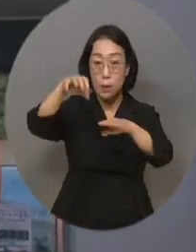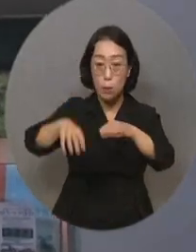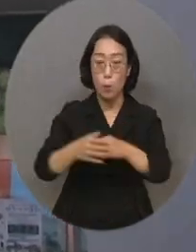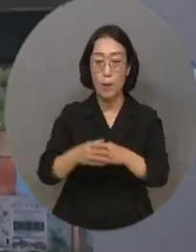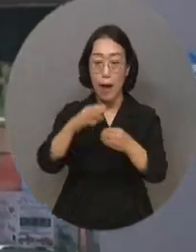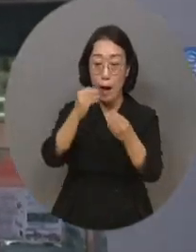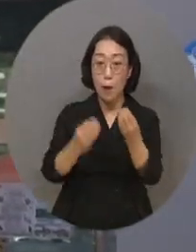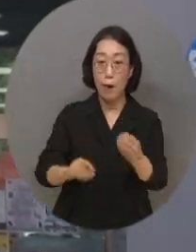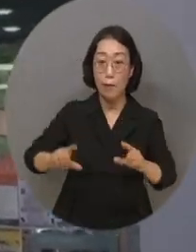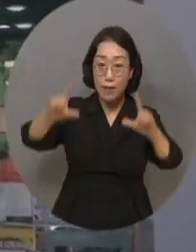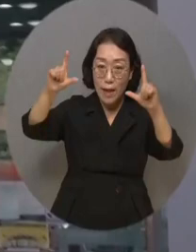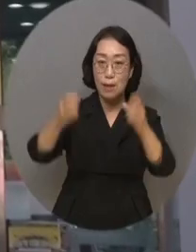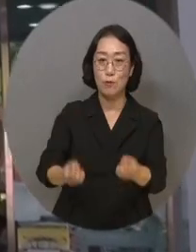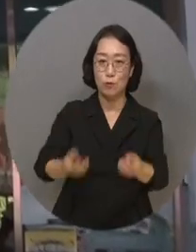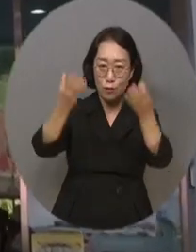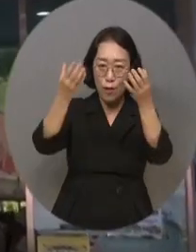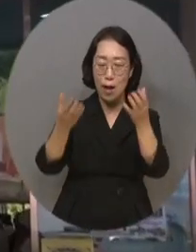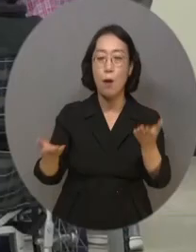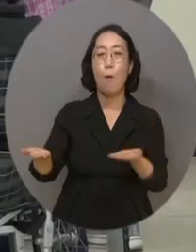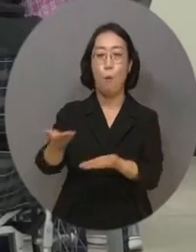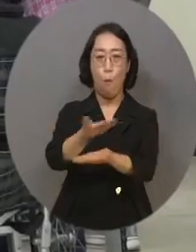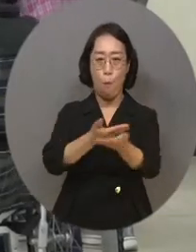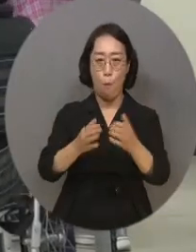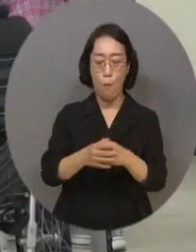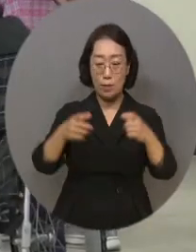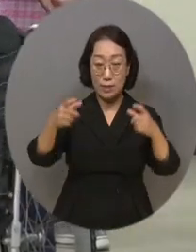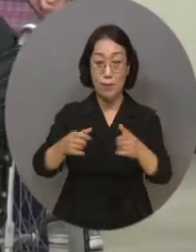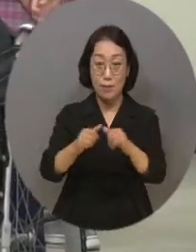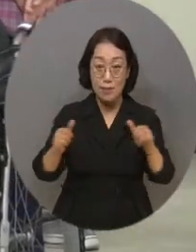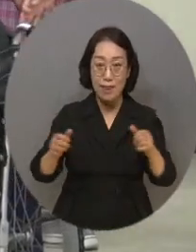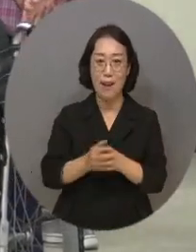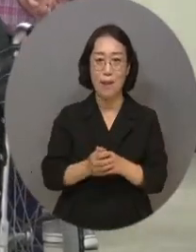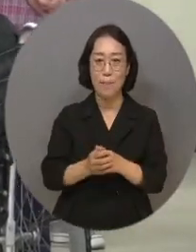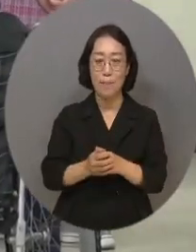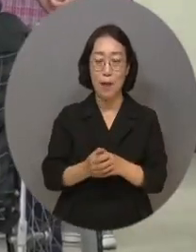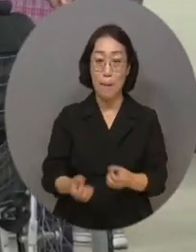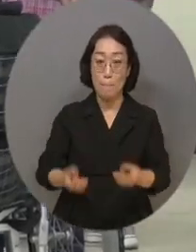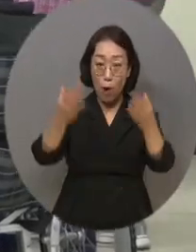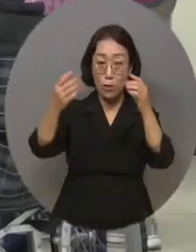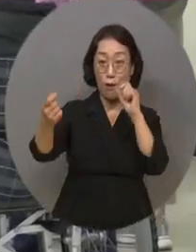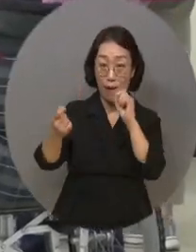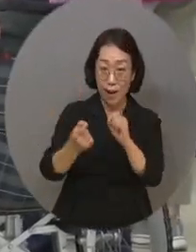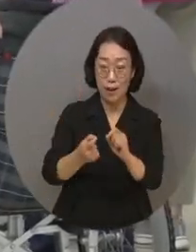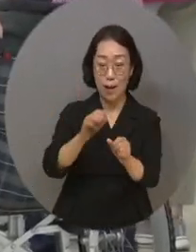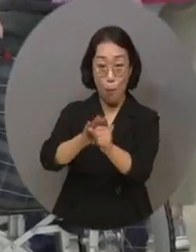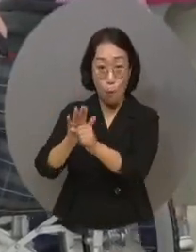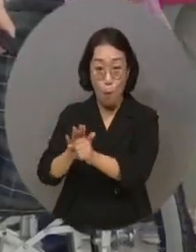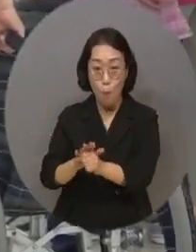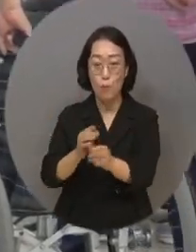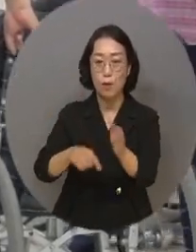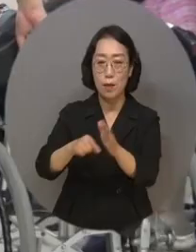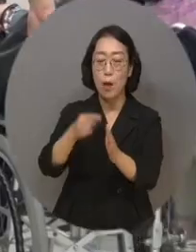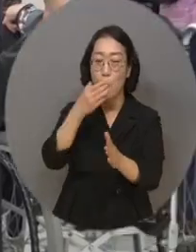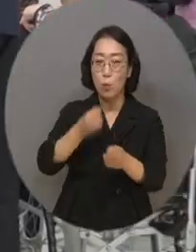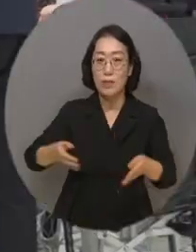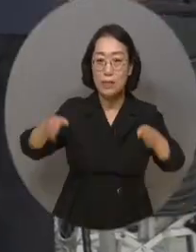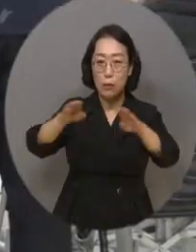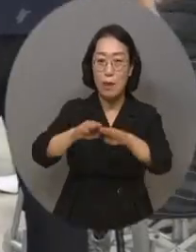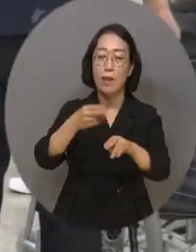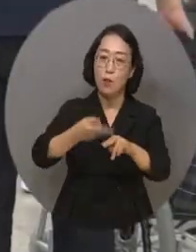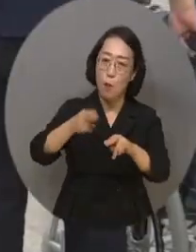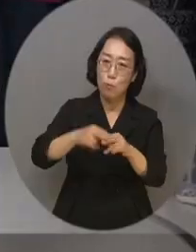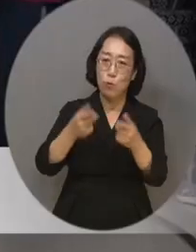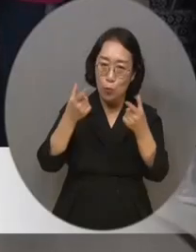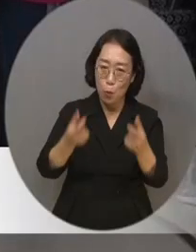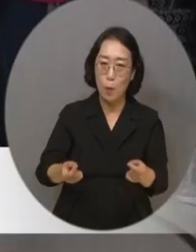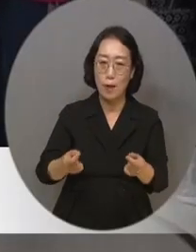축제가 열렸습니다. 지역 주민들이 풍성한 추석 명절을 보낼 수 있도록 지원하는 복지관의 선물 같은